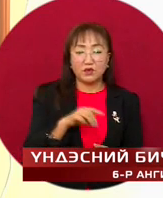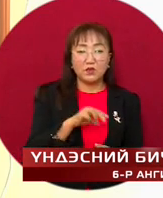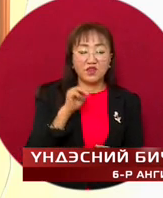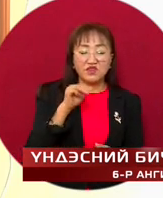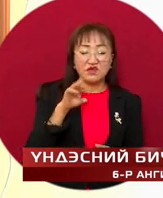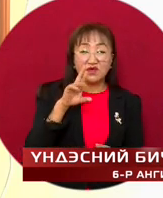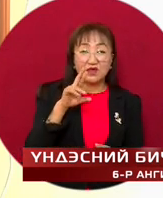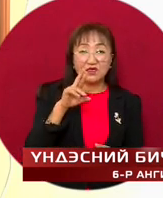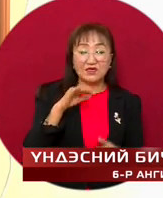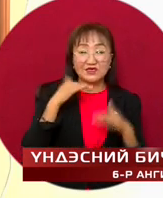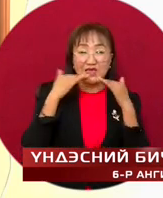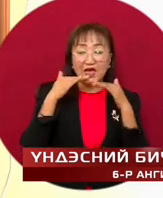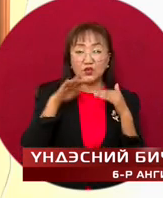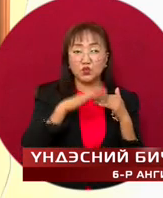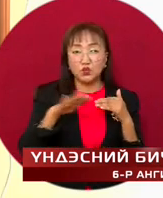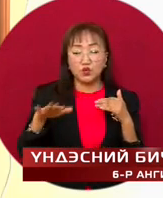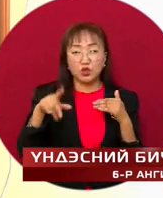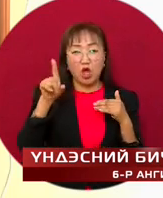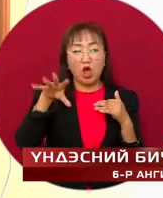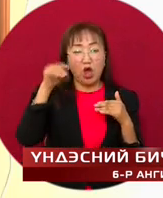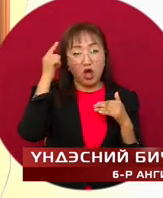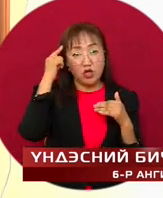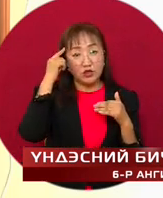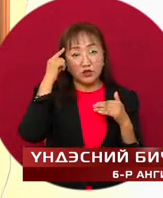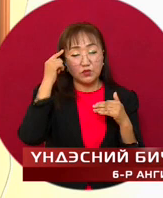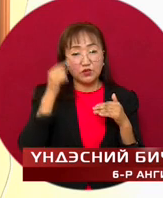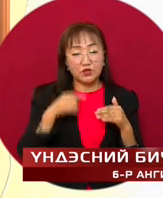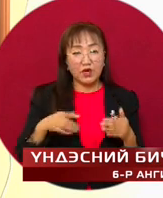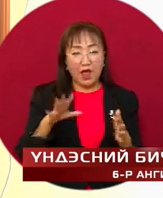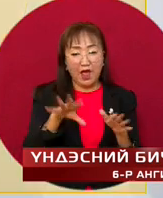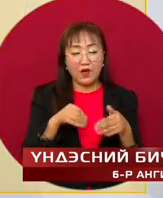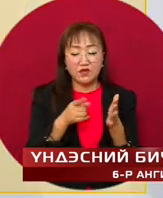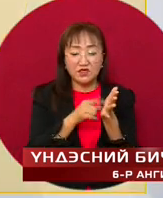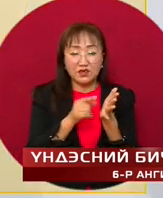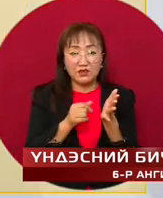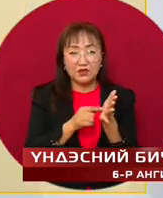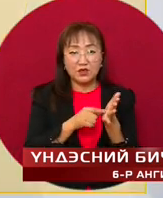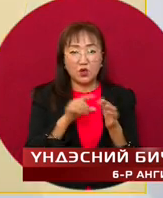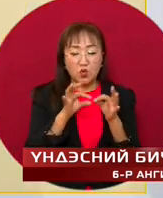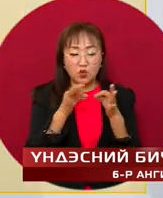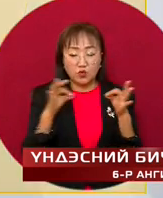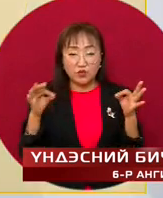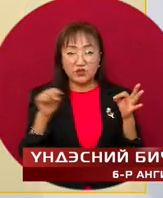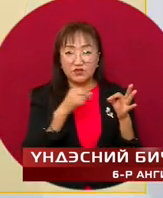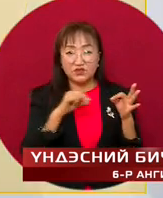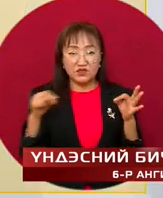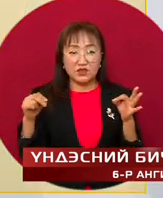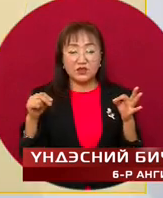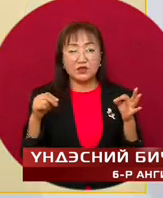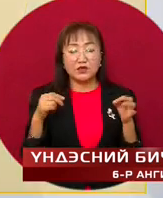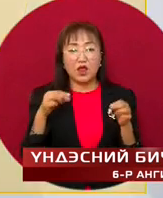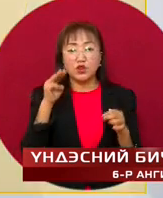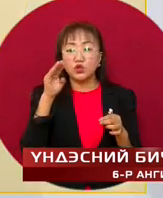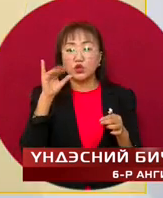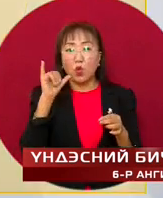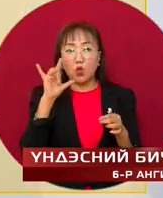сайн ойлгодог боловч нөхцлүүд маань хэрэглээнд ороод өвөлбөрт ороод ирэхлээр тур нөхцөлтэй үгийг дор гэж их хөрүүлдэг. За тэгэхээр энэ